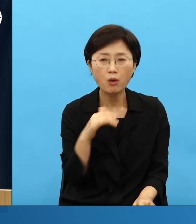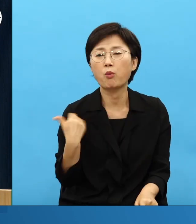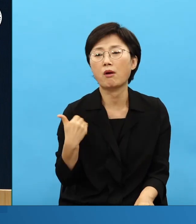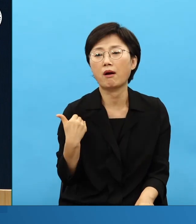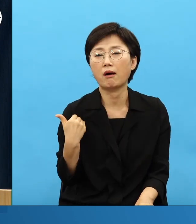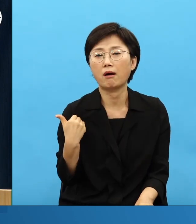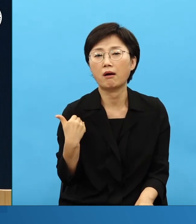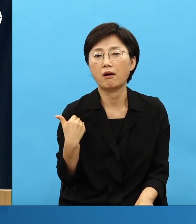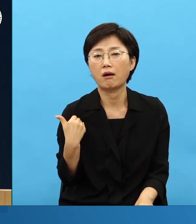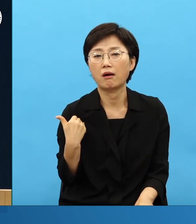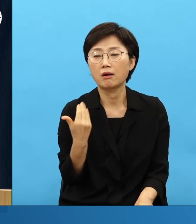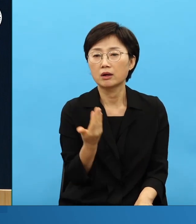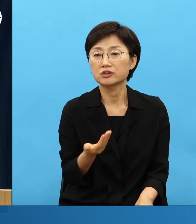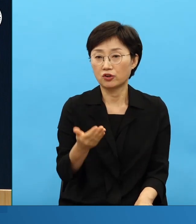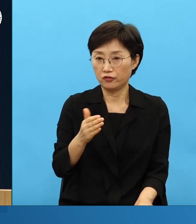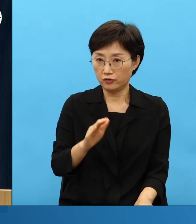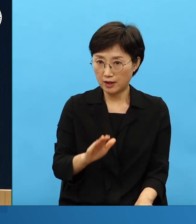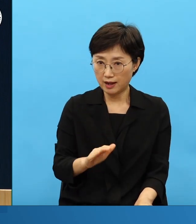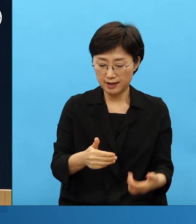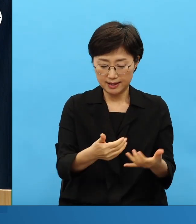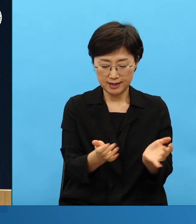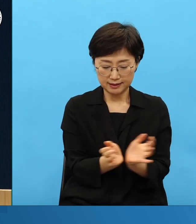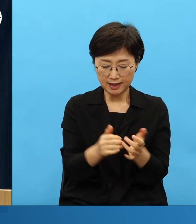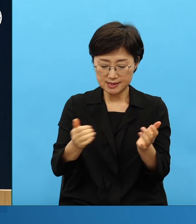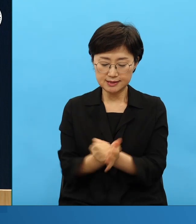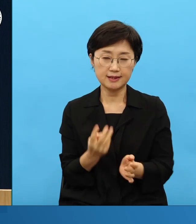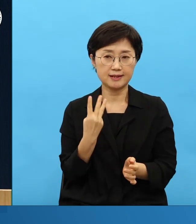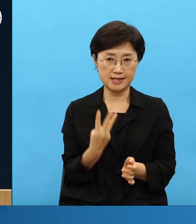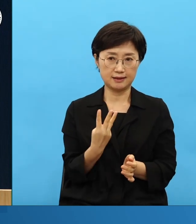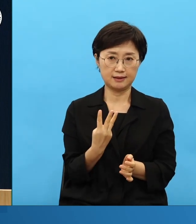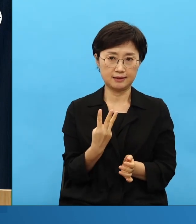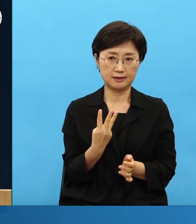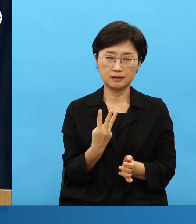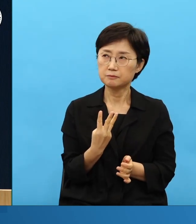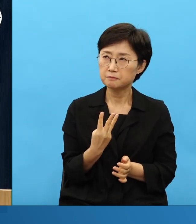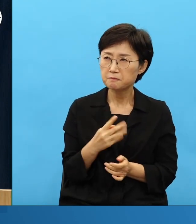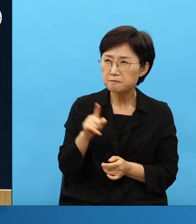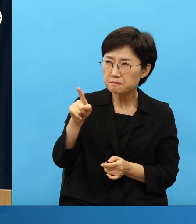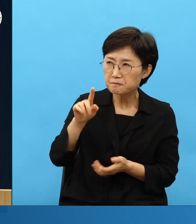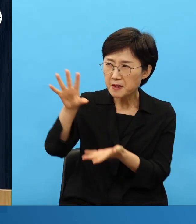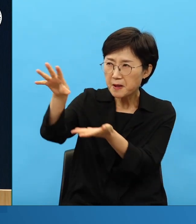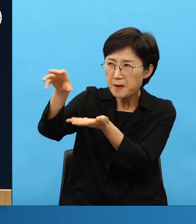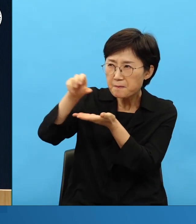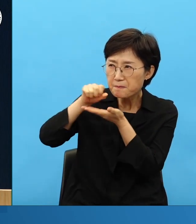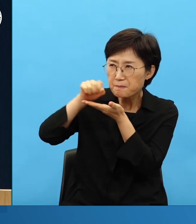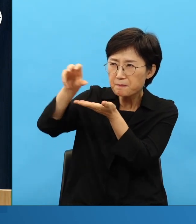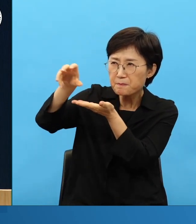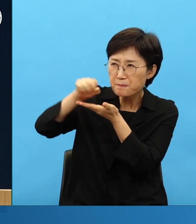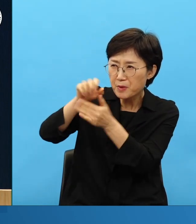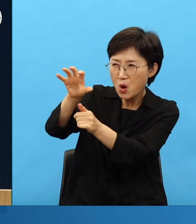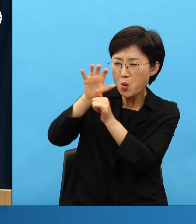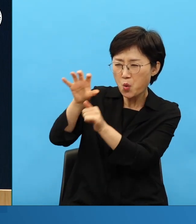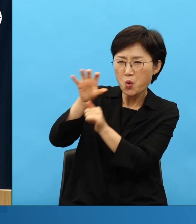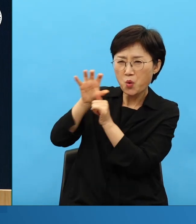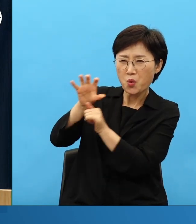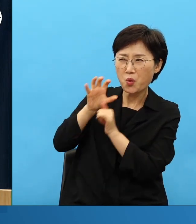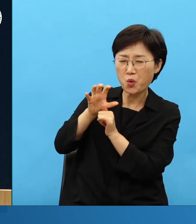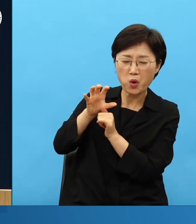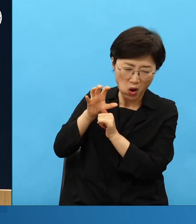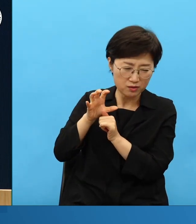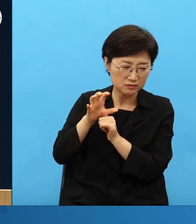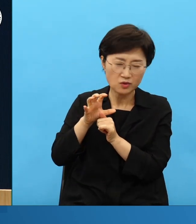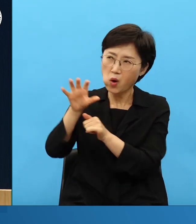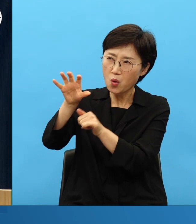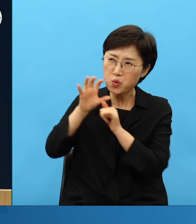그대로 이어받아가지고 하고 있습니다. The three organizations continue to carry on this tradition. 단어까지 똑같습니다. And even the words they use is the same.